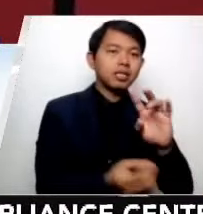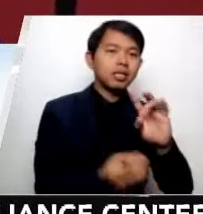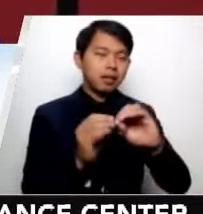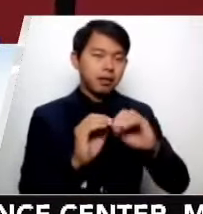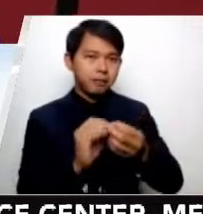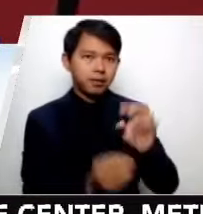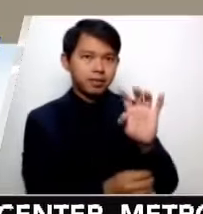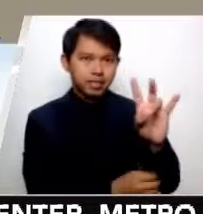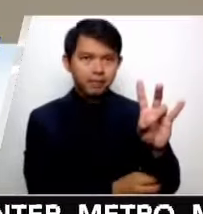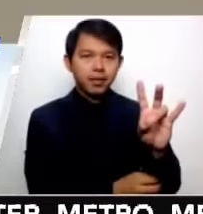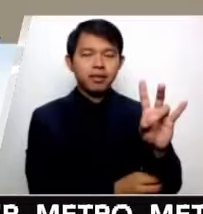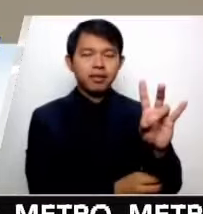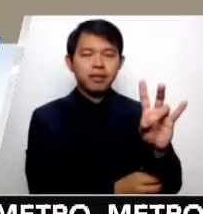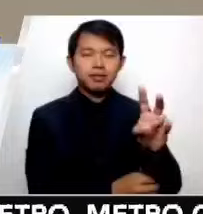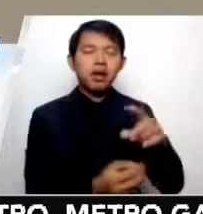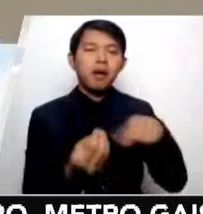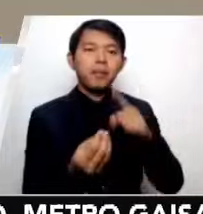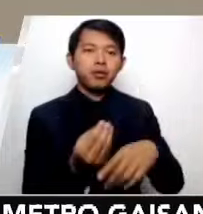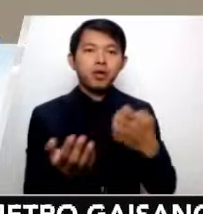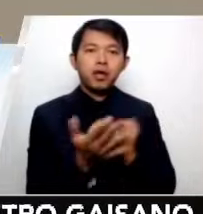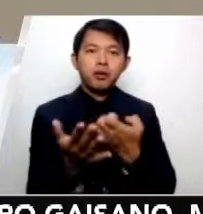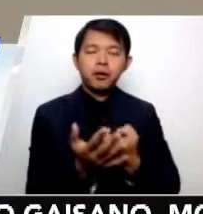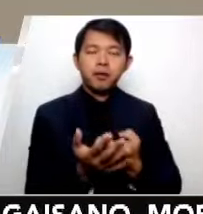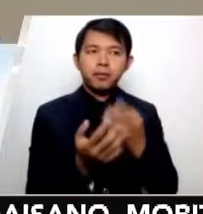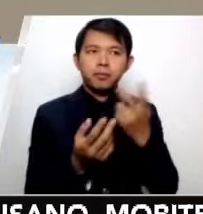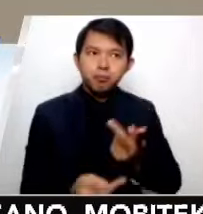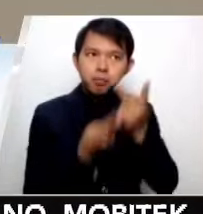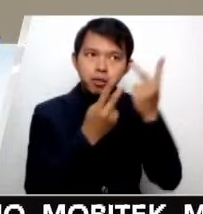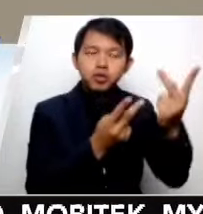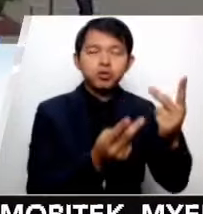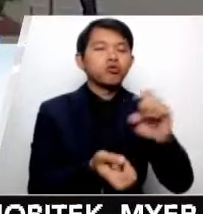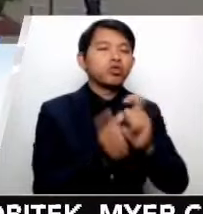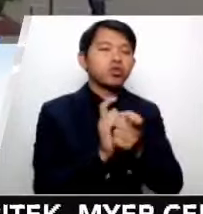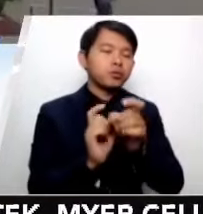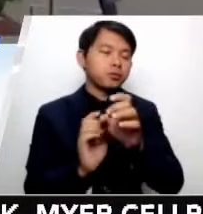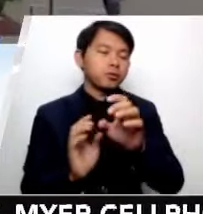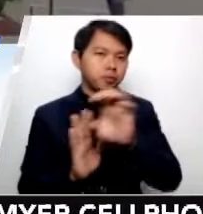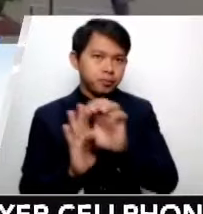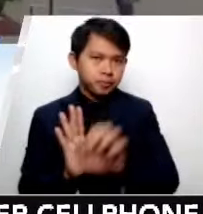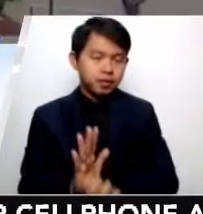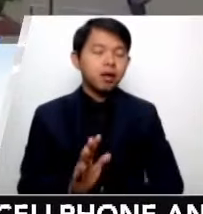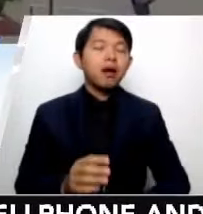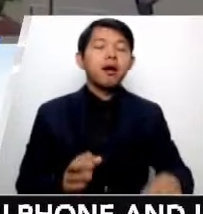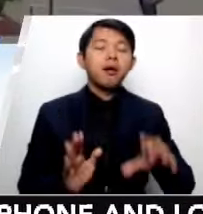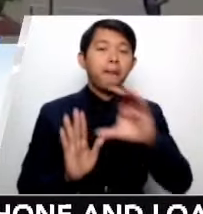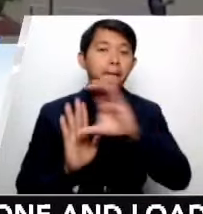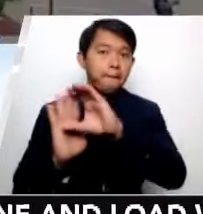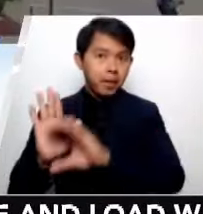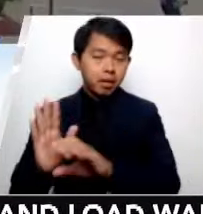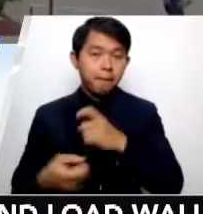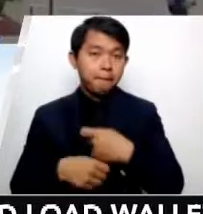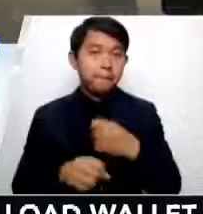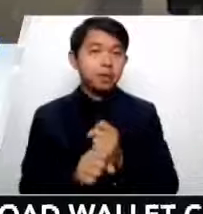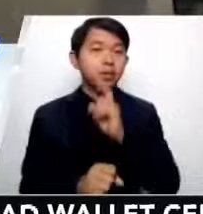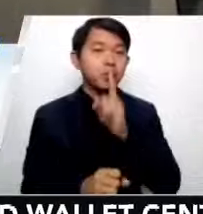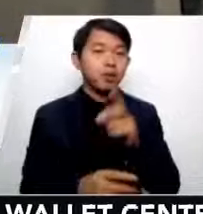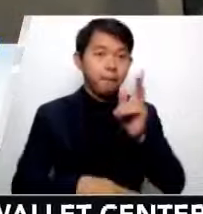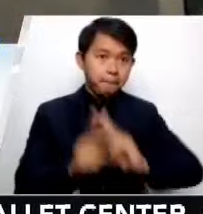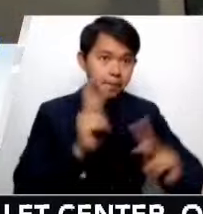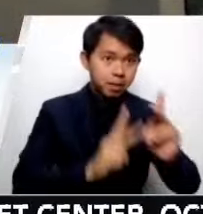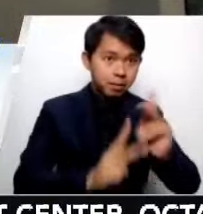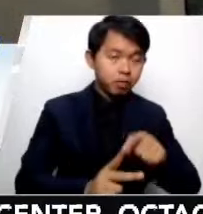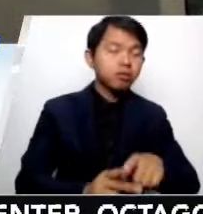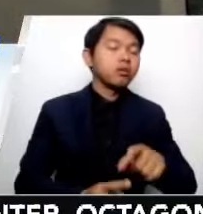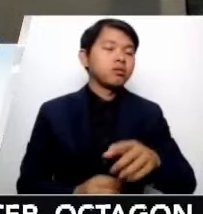sa economic provisions ng saligang batas. Paraan daw ito para tiyakin sa publiko na economic provisions lang ng saligang batas